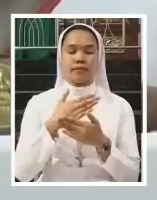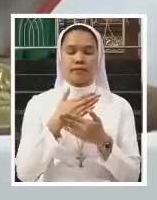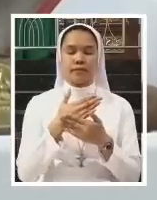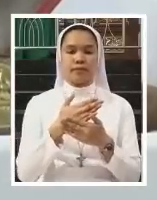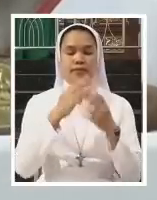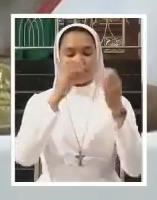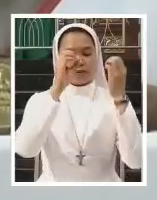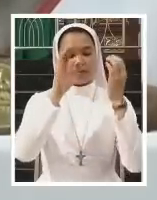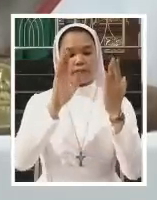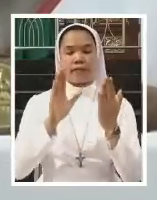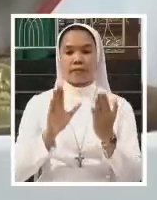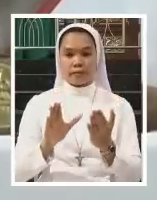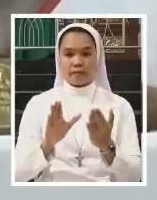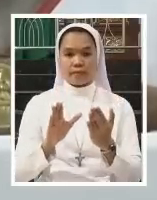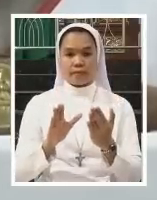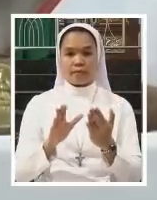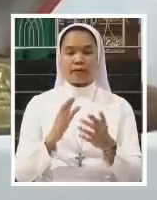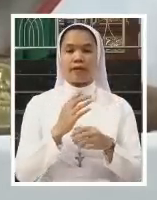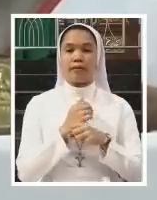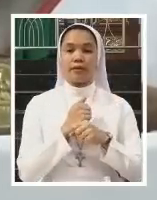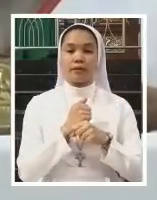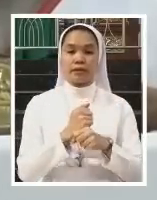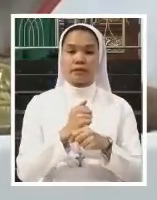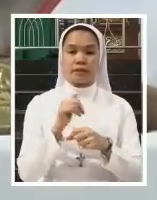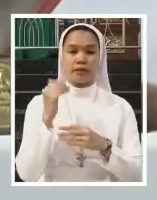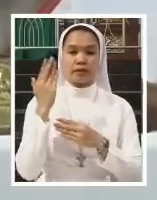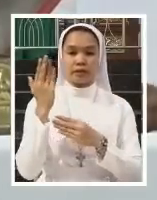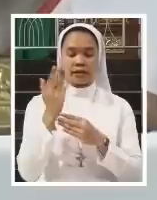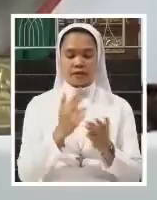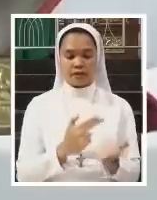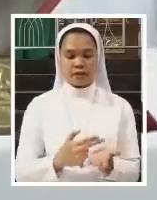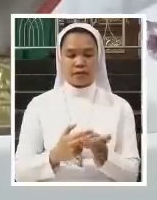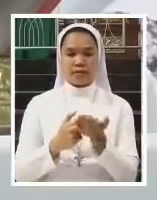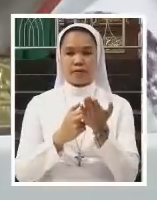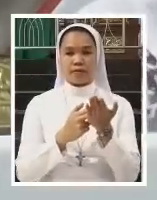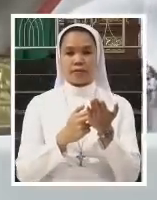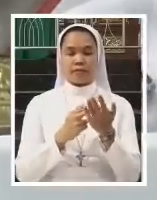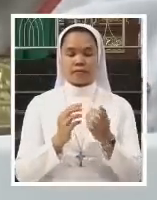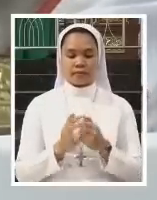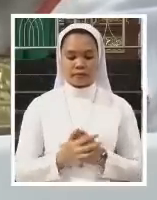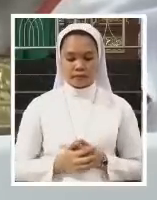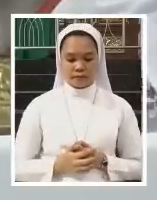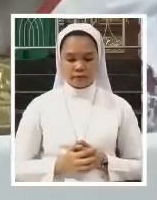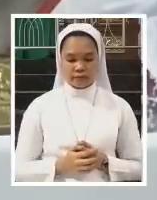tubang mo, nagsasarig kaming matabangan.